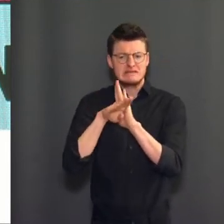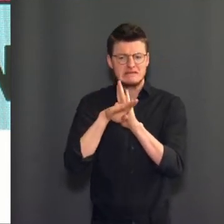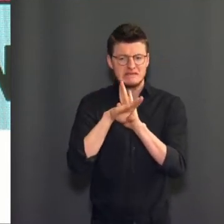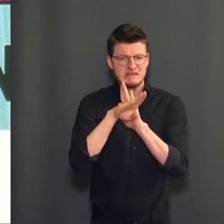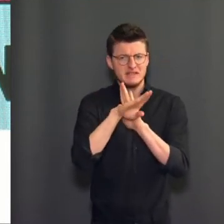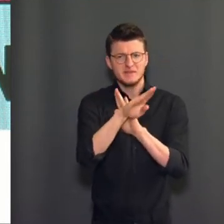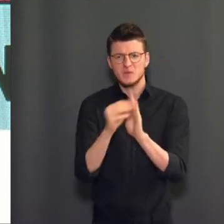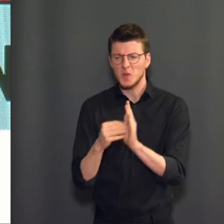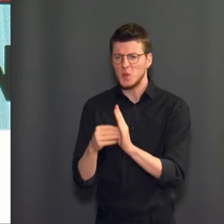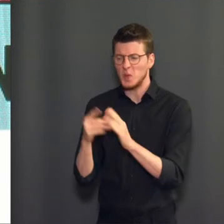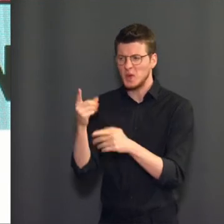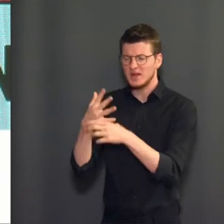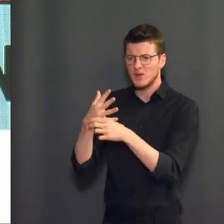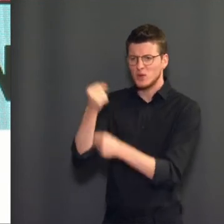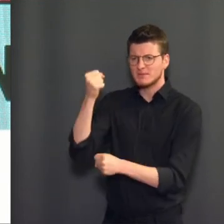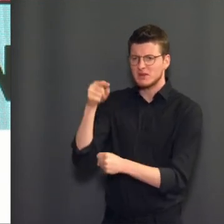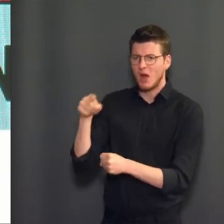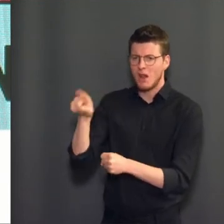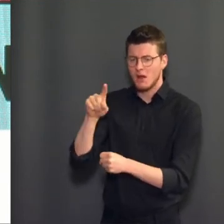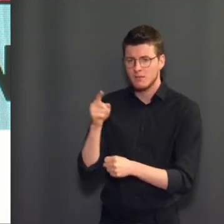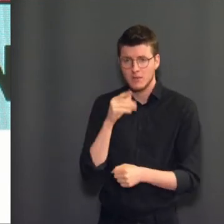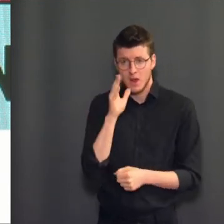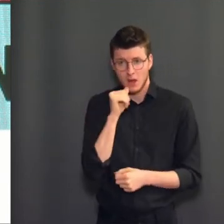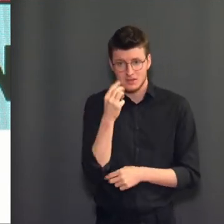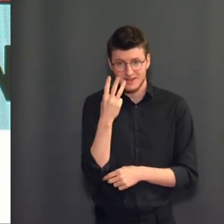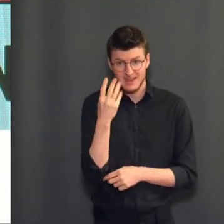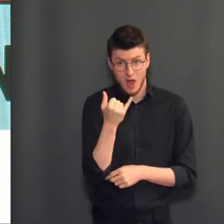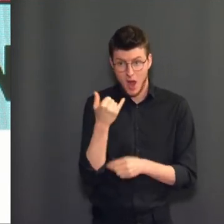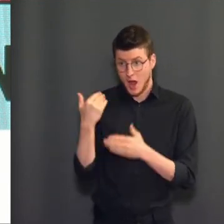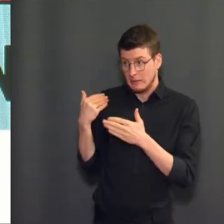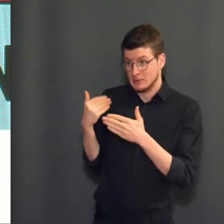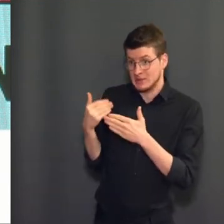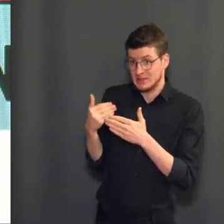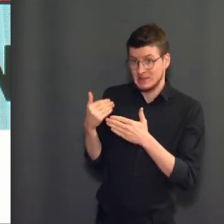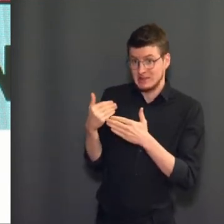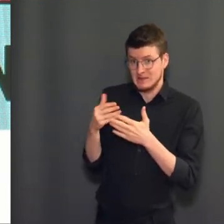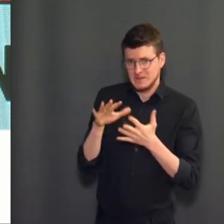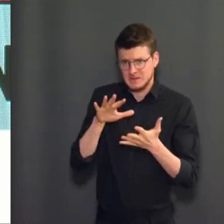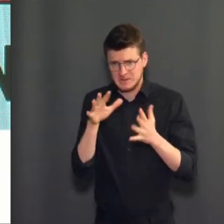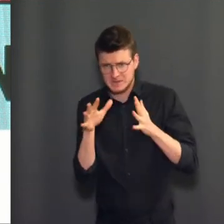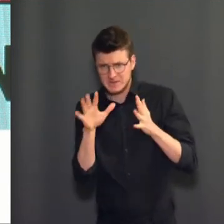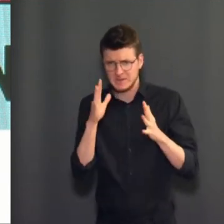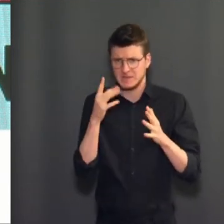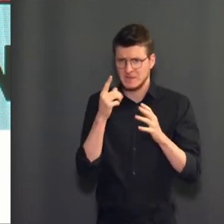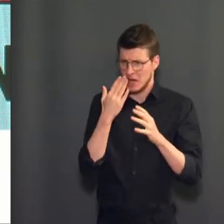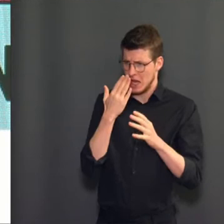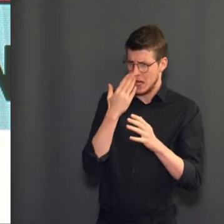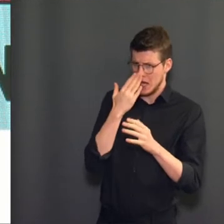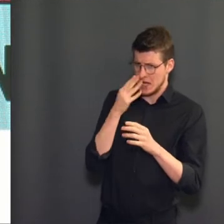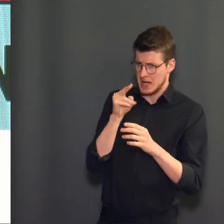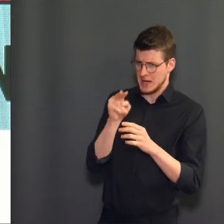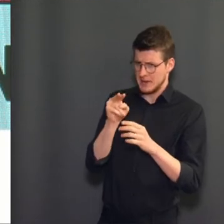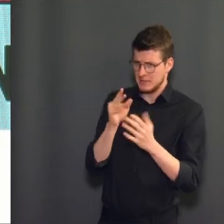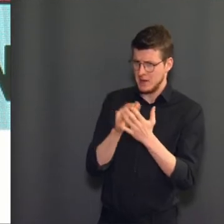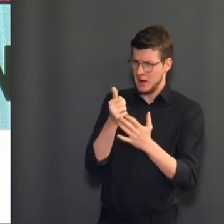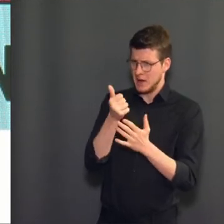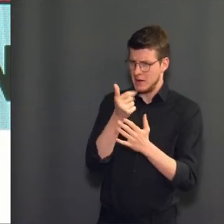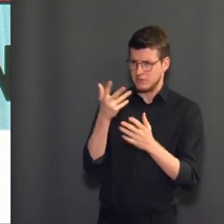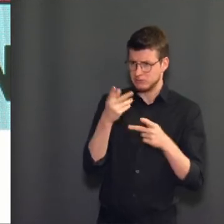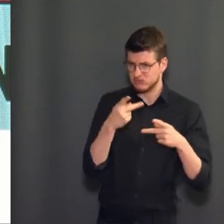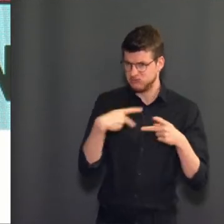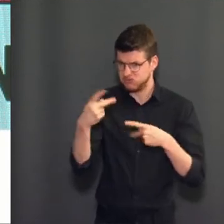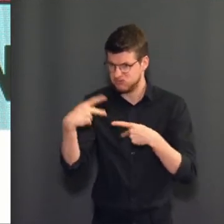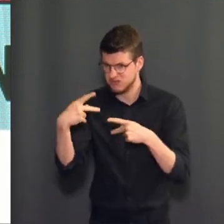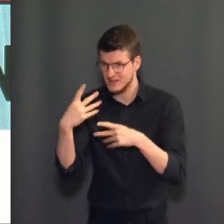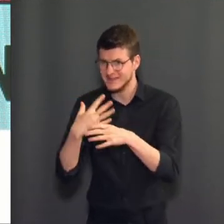De laatste 3 dagen lijkt het gemiddeld aantal ziekenhuisopnames te stabiliseren. En hopelijk